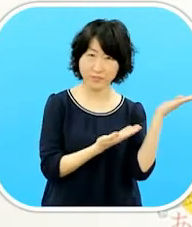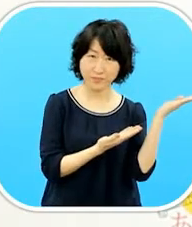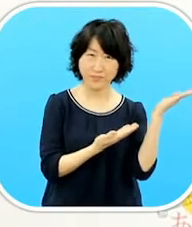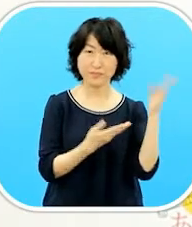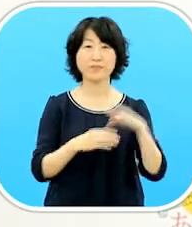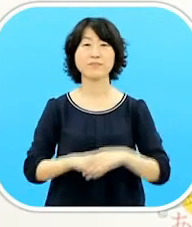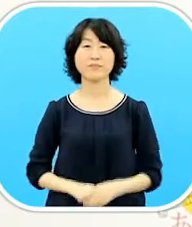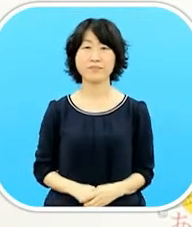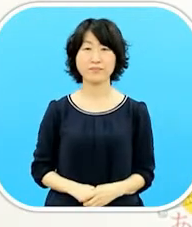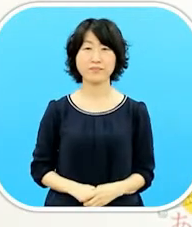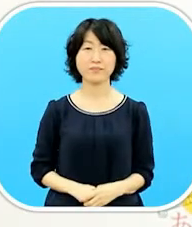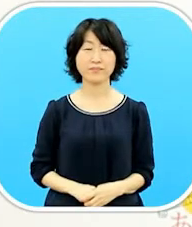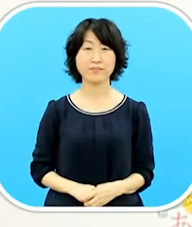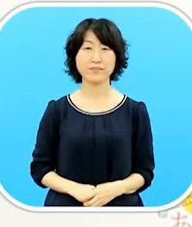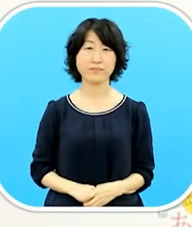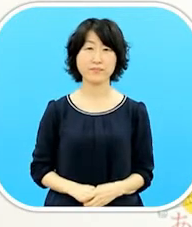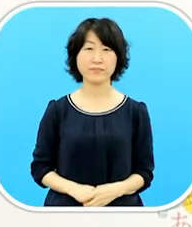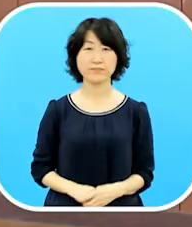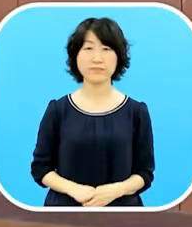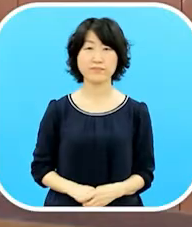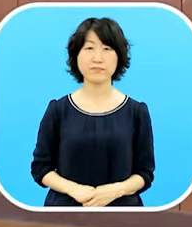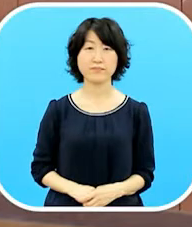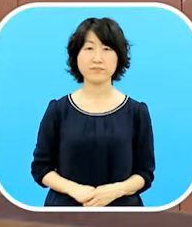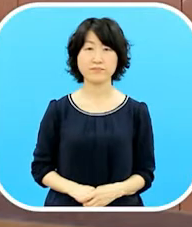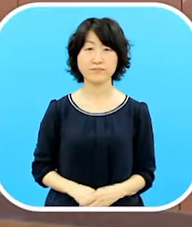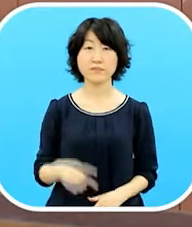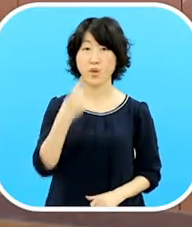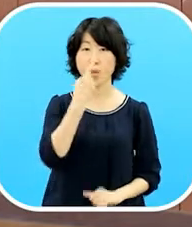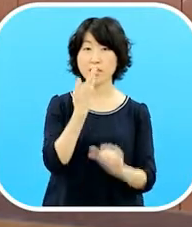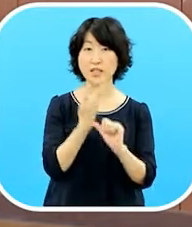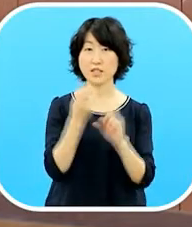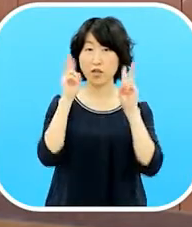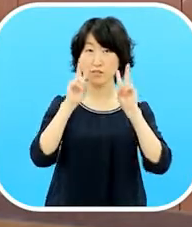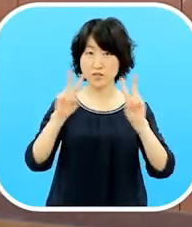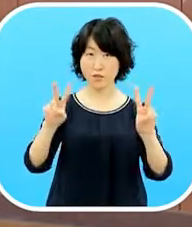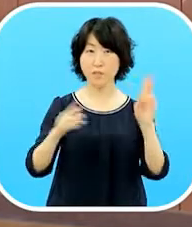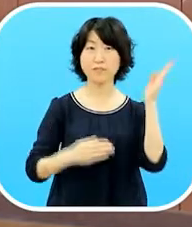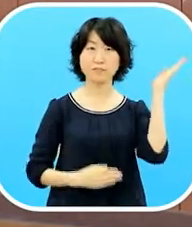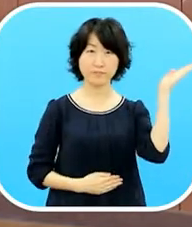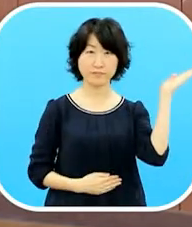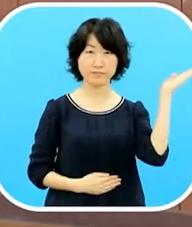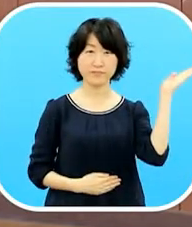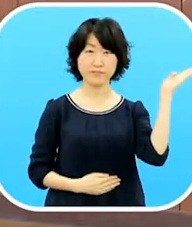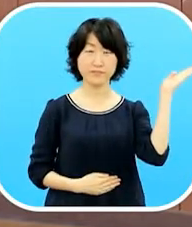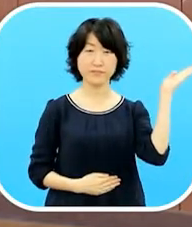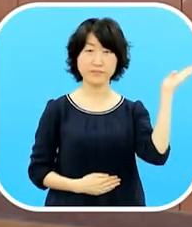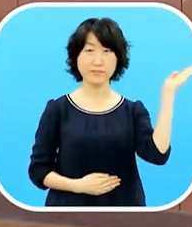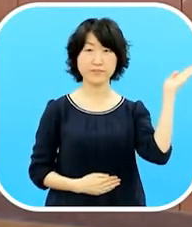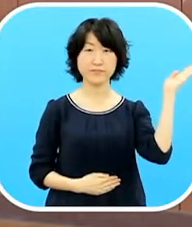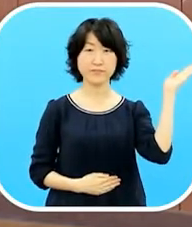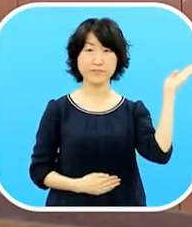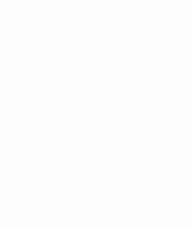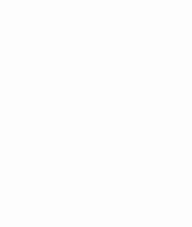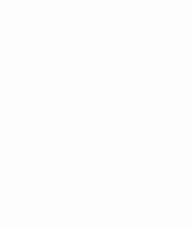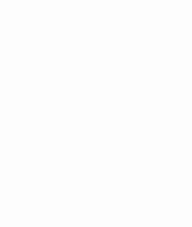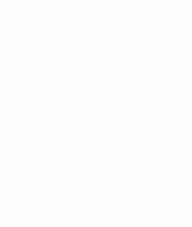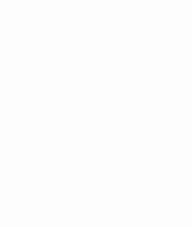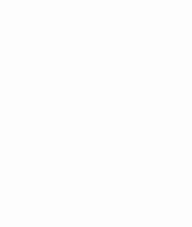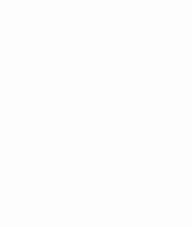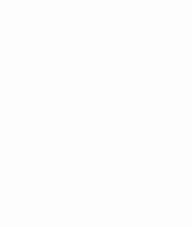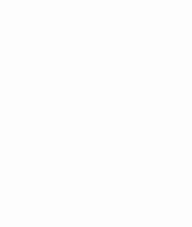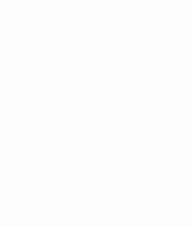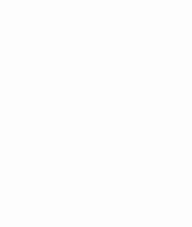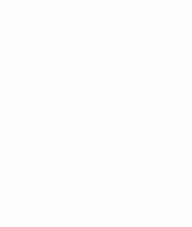お出かけください。 私の秋田ビジョン、 民謡でお客様に 笑顔を届けます。